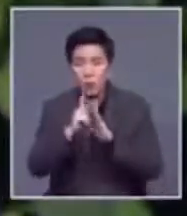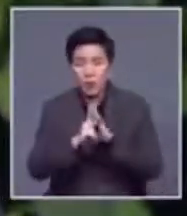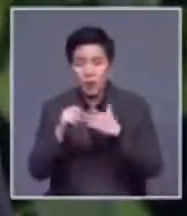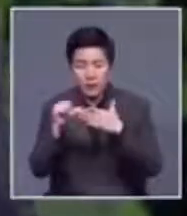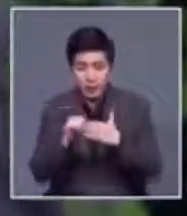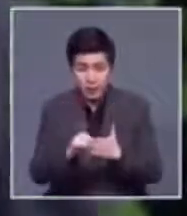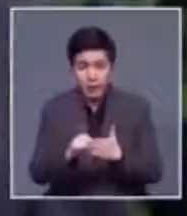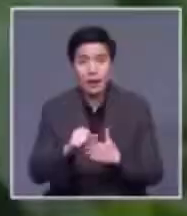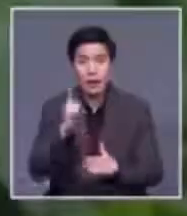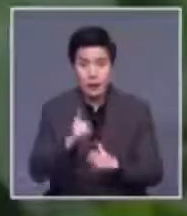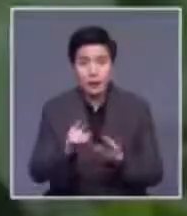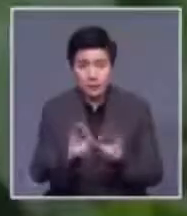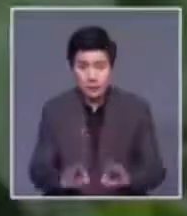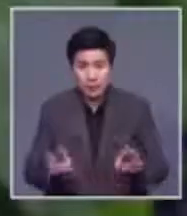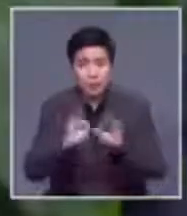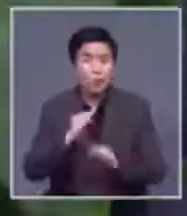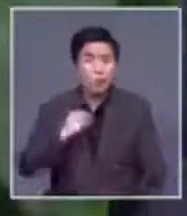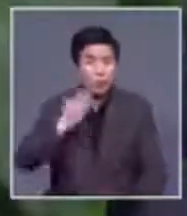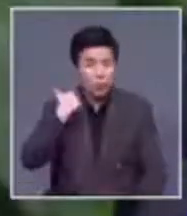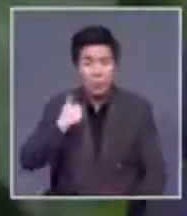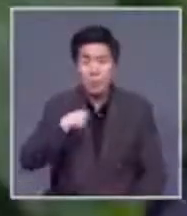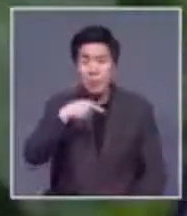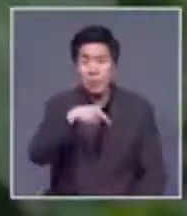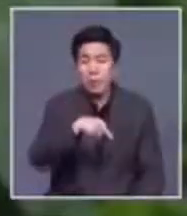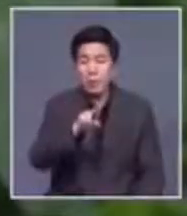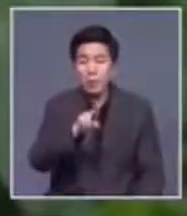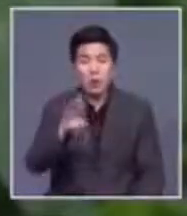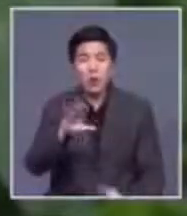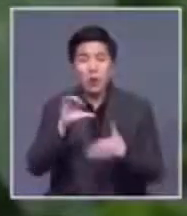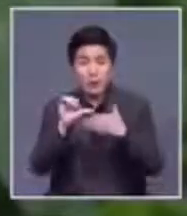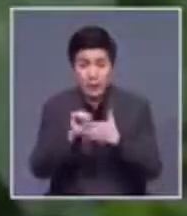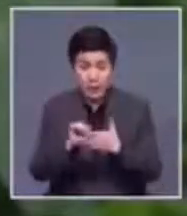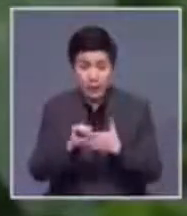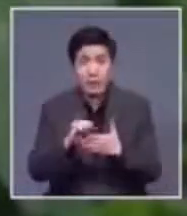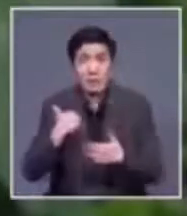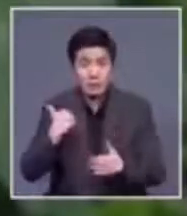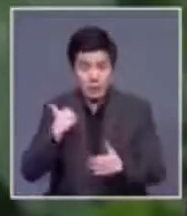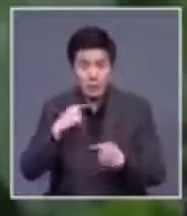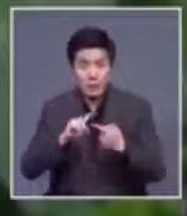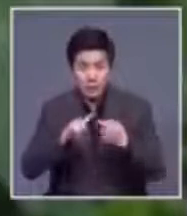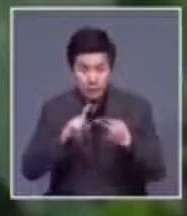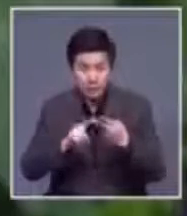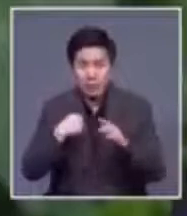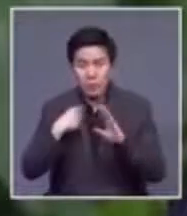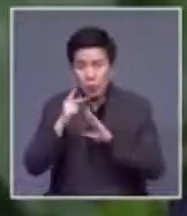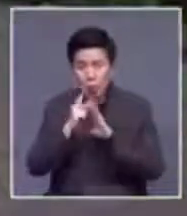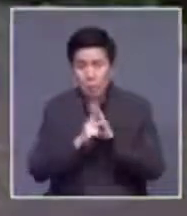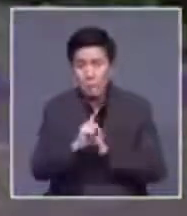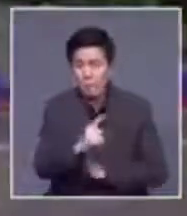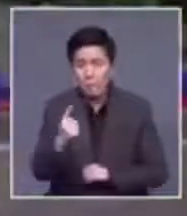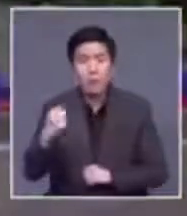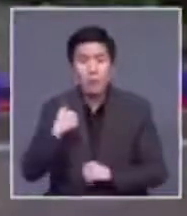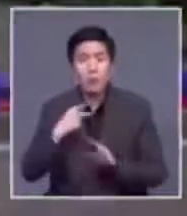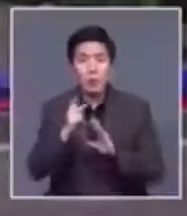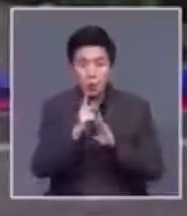ม้ ที่ผ่านมาเห็นบอกว่ามีพระราชบัญญัติที่มีการแก้ไขหรือว่ามีกฎหมายใหม่ๆเกิดขึ้นด้วยใช่ไหมคะ คือตัว